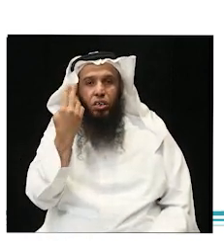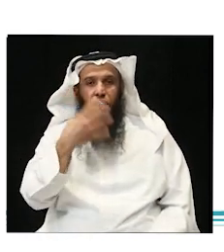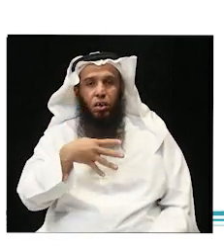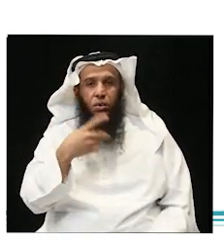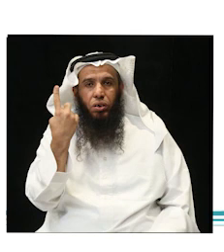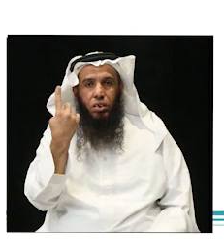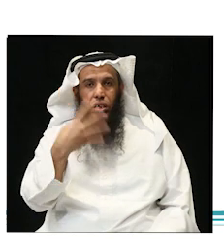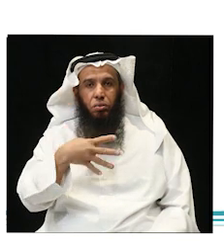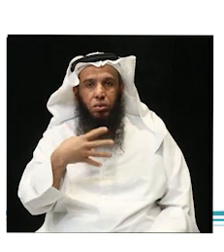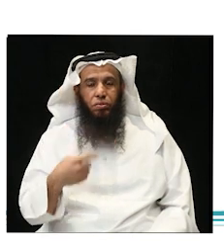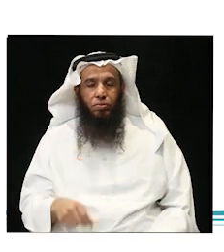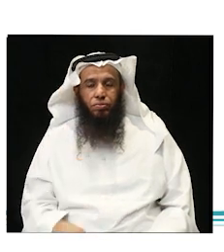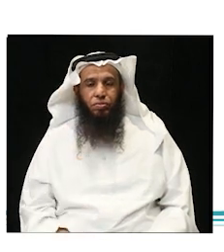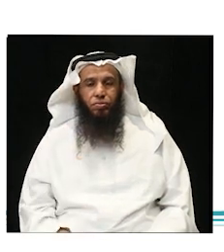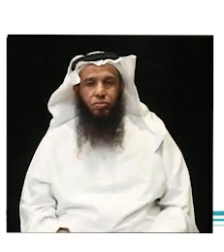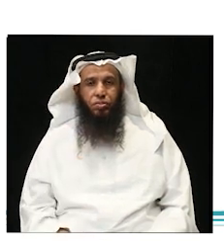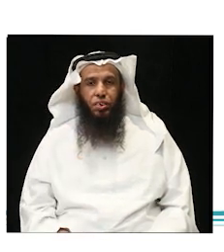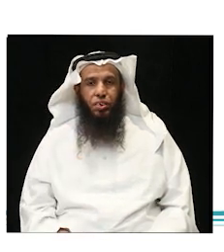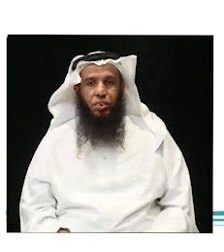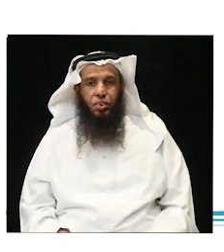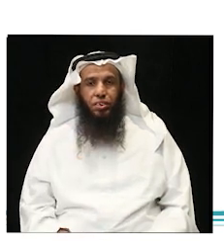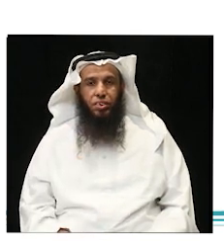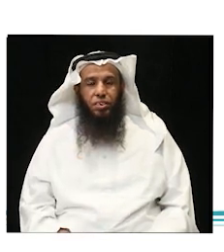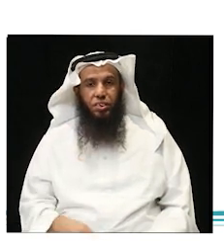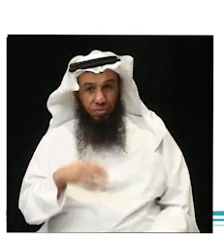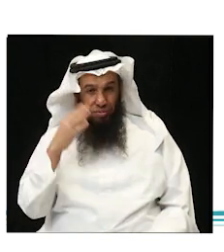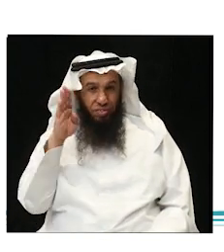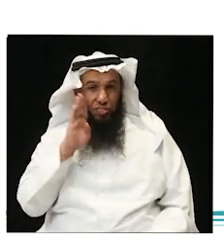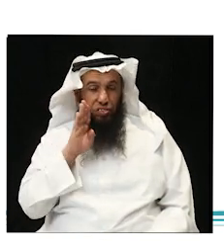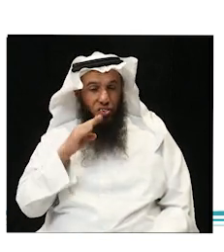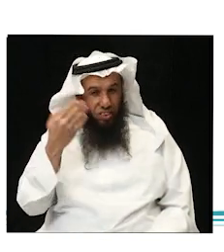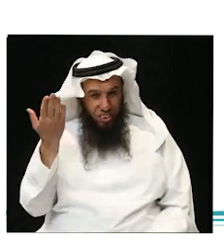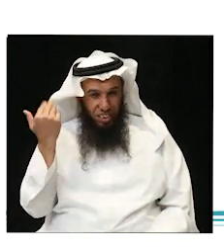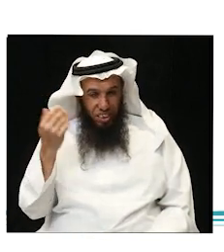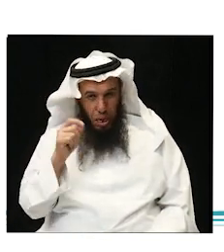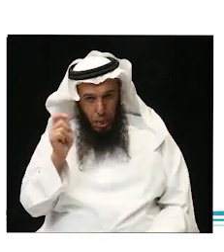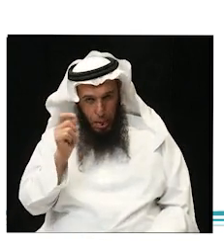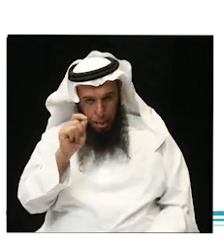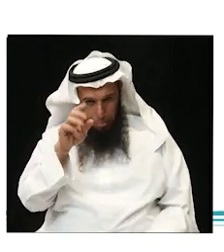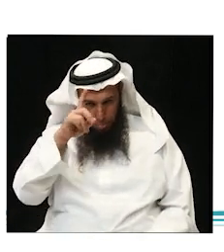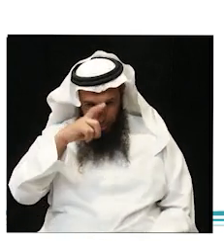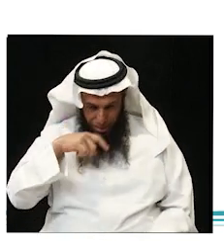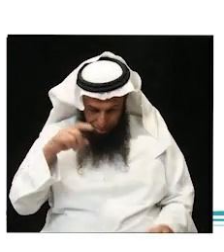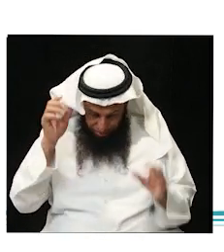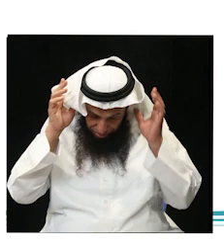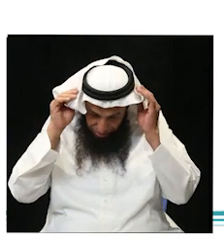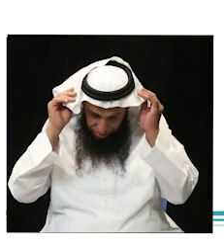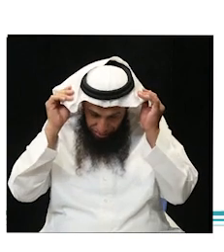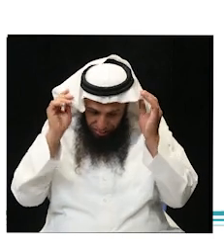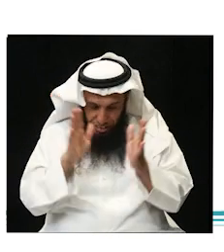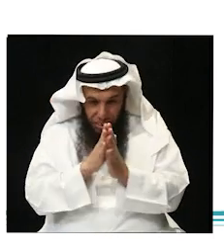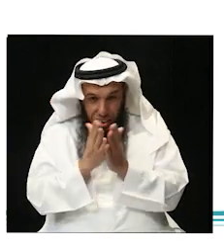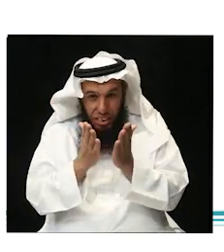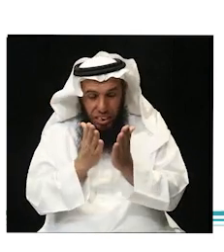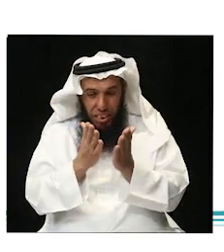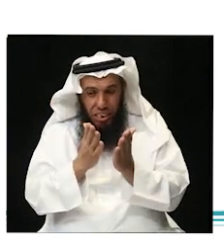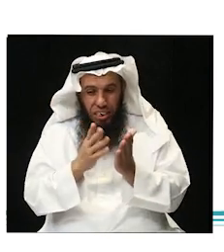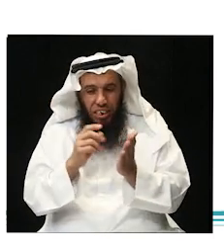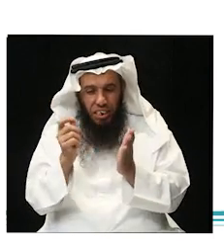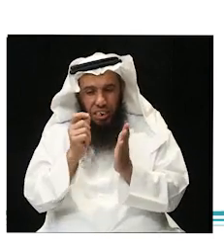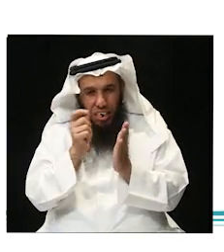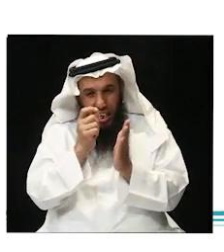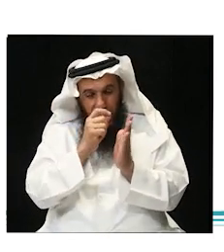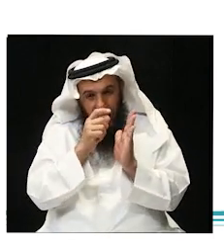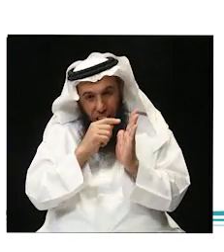41 كما اعتدنا سابقا يكون معنا القلم، يكون معنا الكتاب، وكل ما ذكرت لكم ضعوا